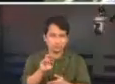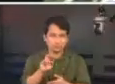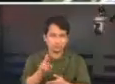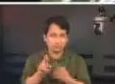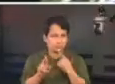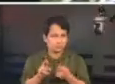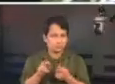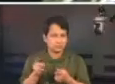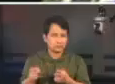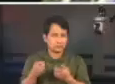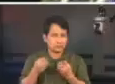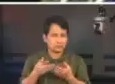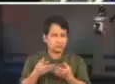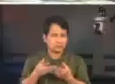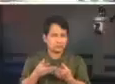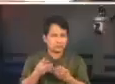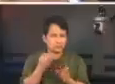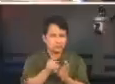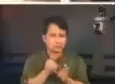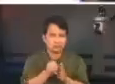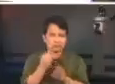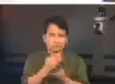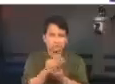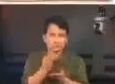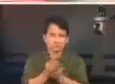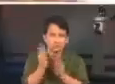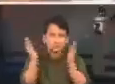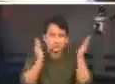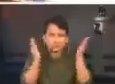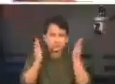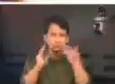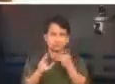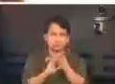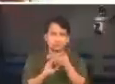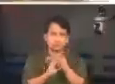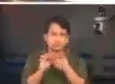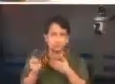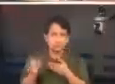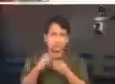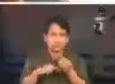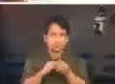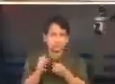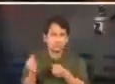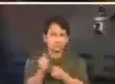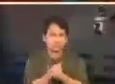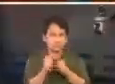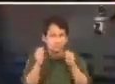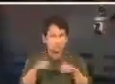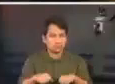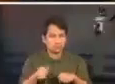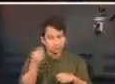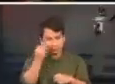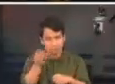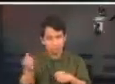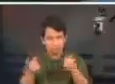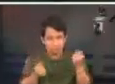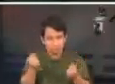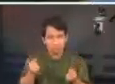siya dahil apektado nito ang pondo ng service contracting program ng ahensya na para sa mga driver ng